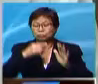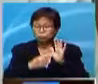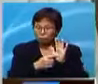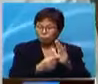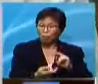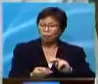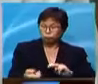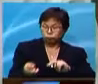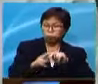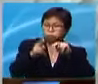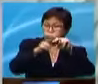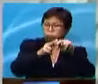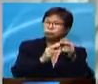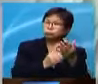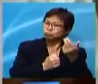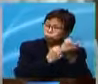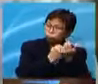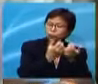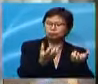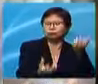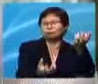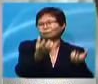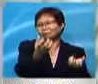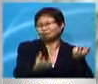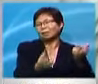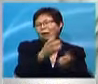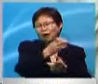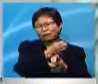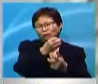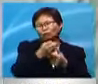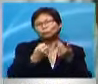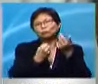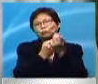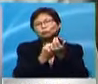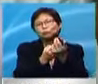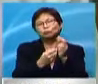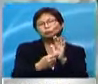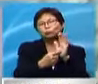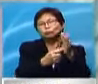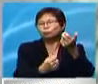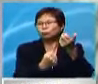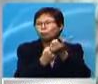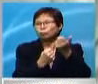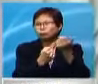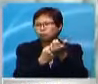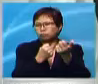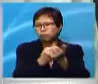lebih pada barisan nasional ataupun menunjukkan sokongan yang